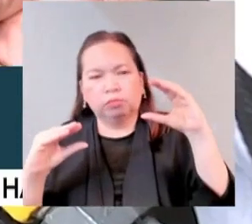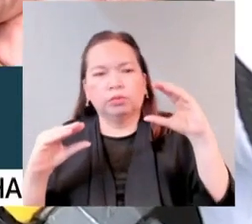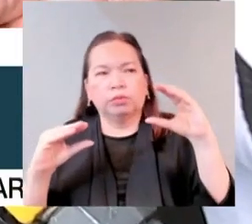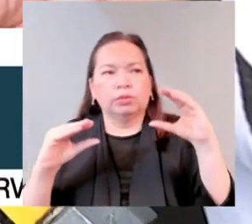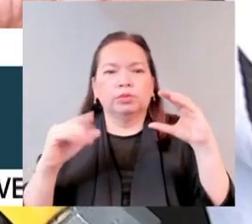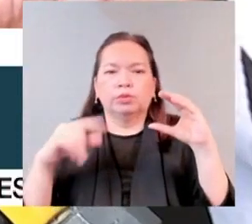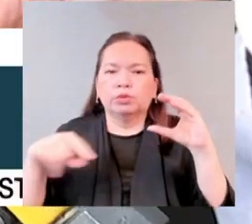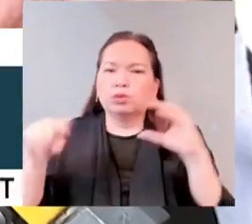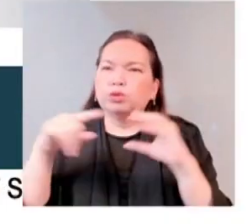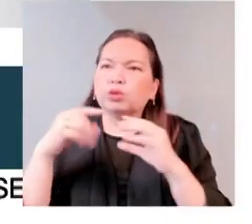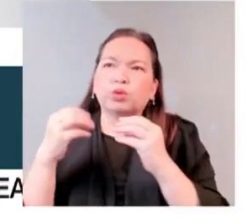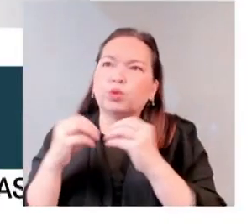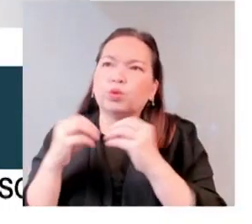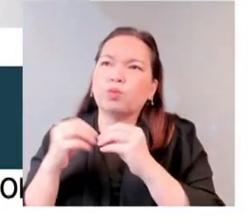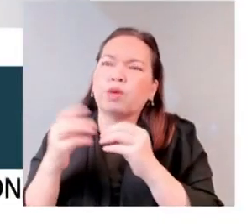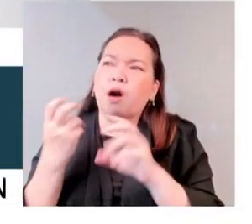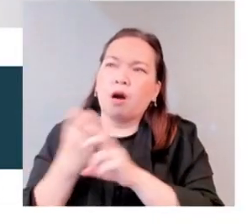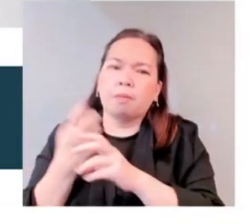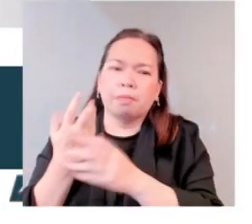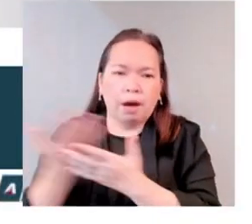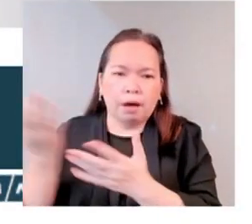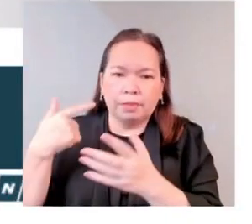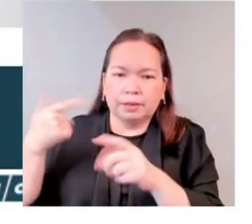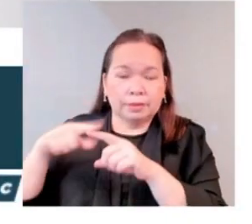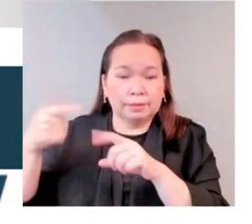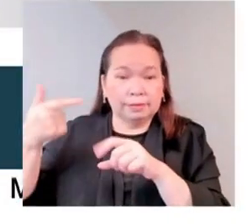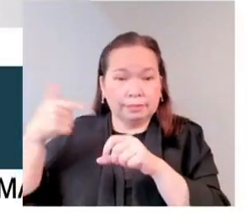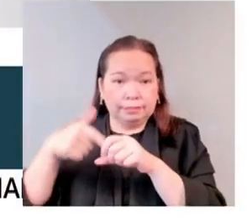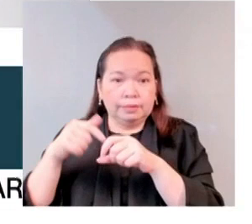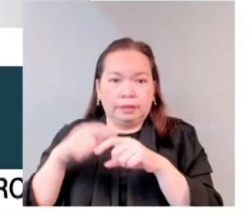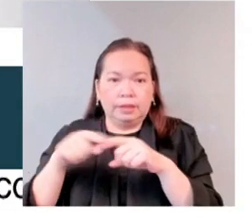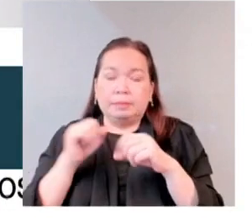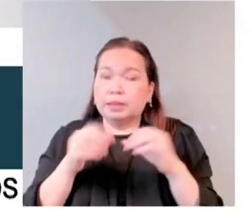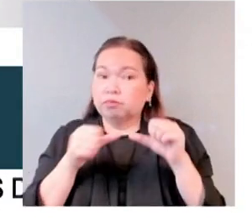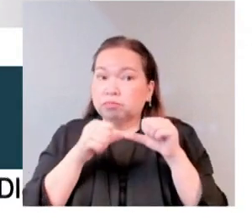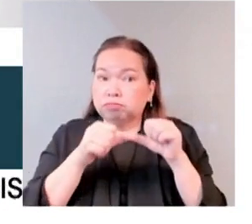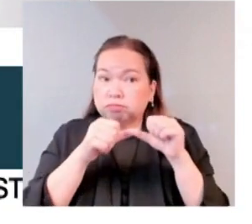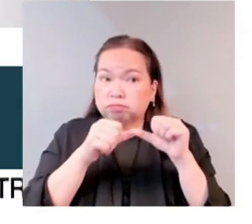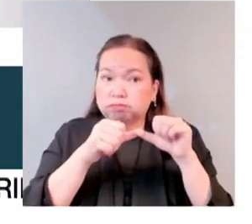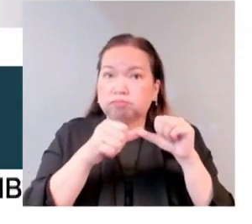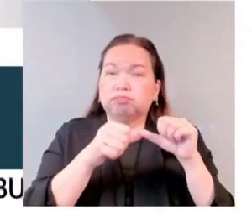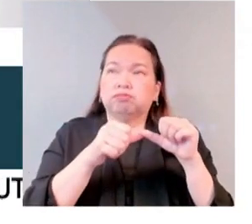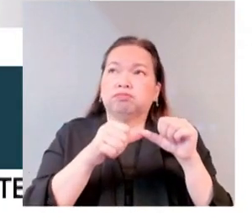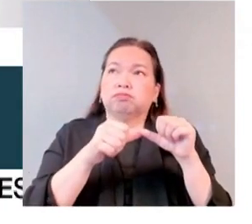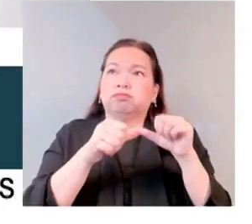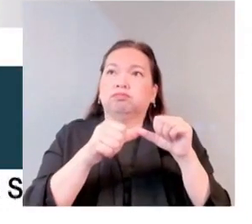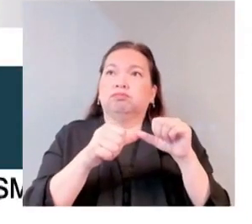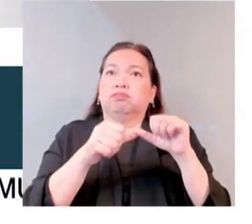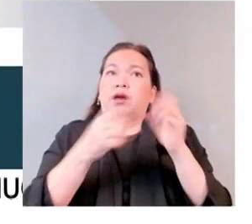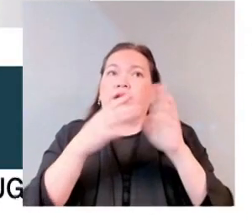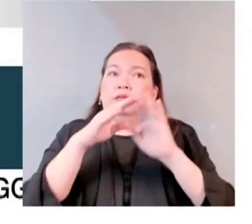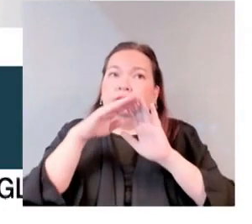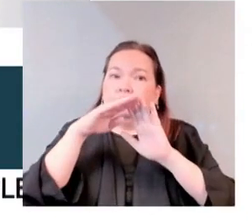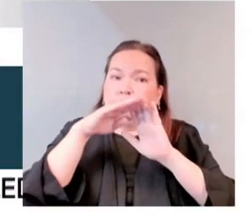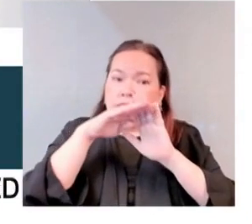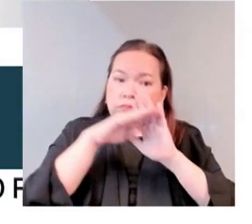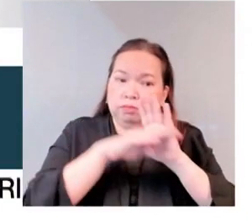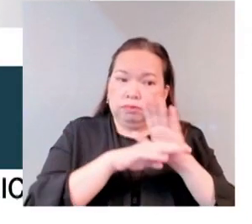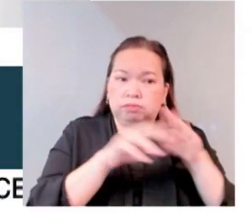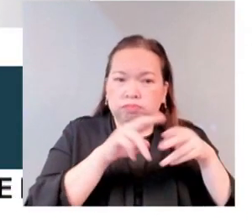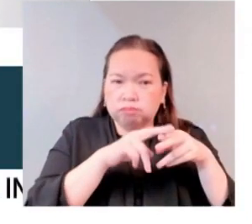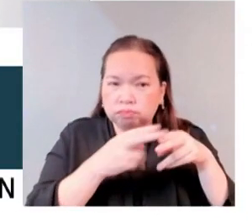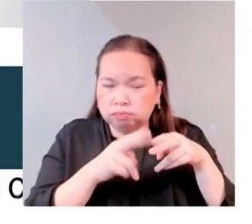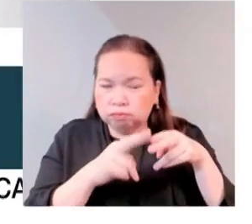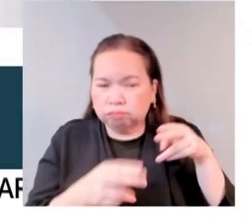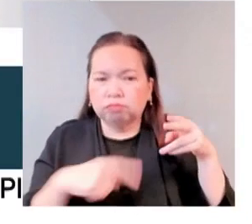ganitong klaseng sitwasyon o mame-maintain, makakaranas tayo ng rollback. Pero huwag po natin kalilimutan ng yung ibang lingering factors